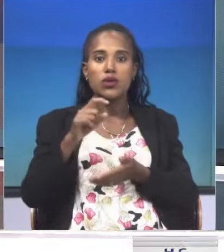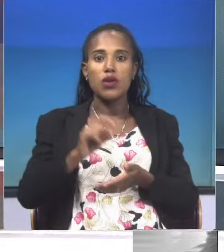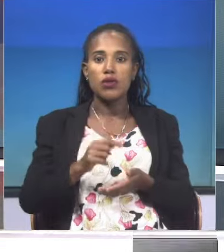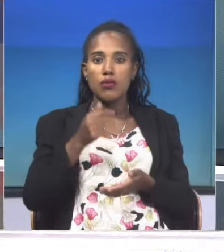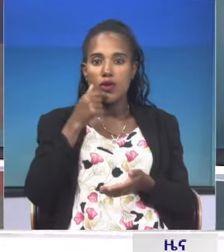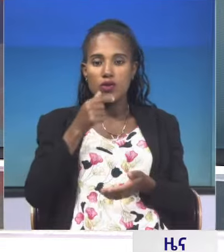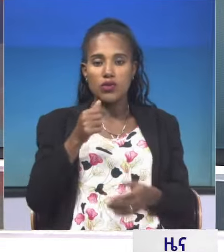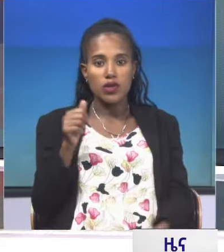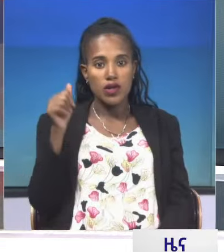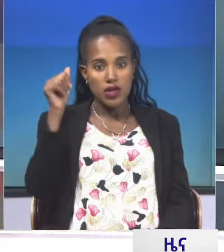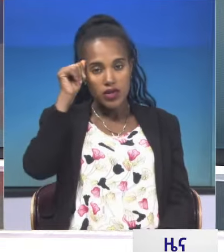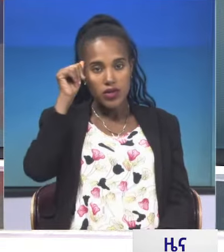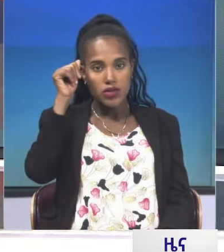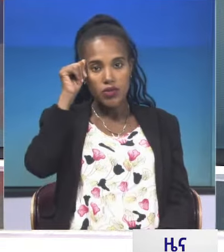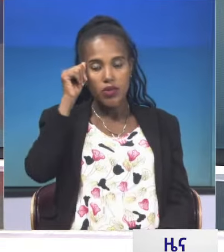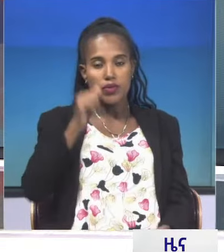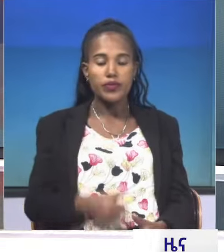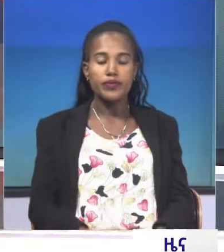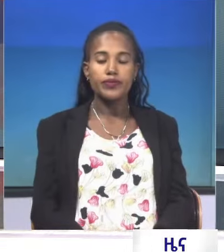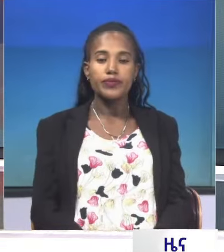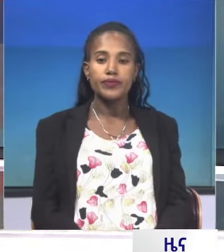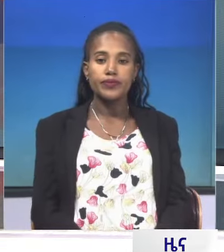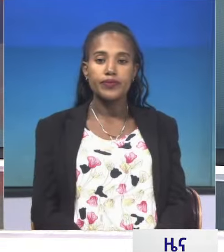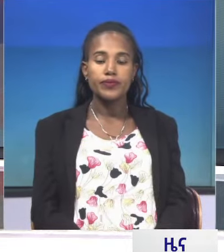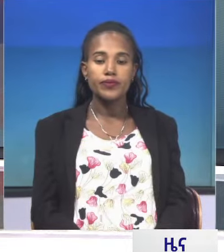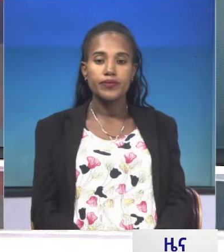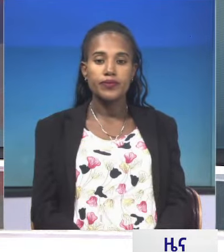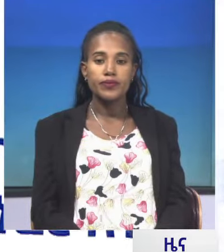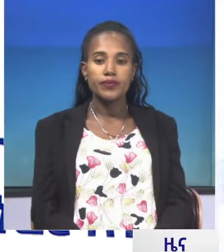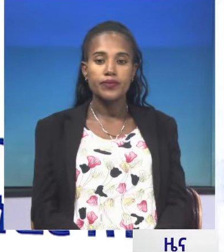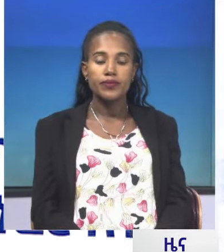ብለዋል። እንዳልካቸው አባቡ ተጨማሪ ዘገባ ልኮልናል።